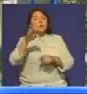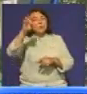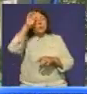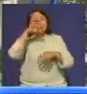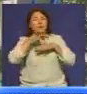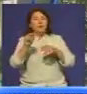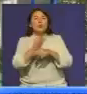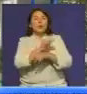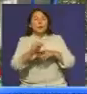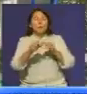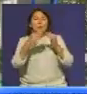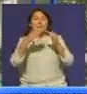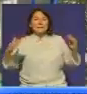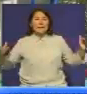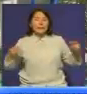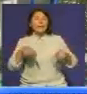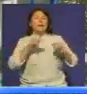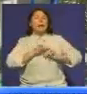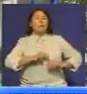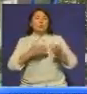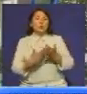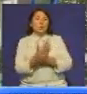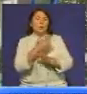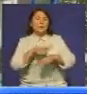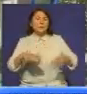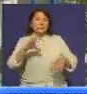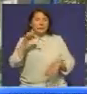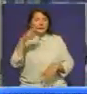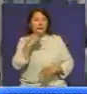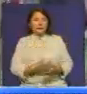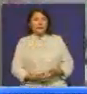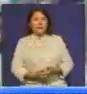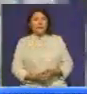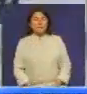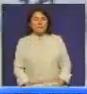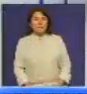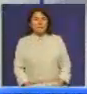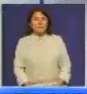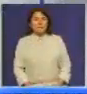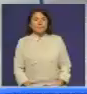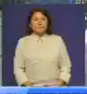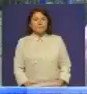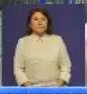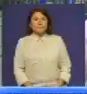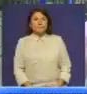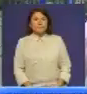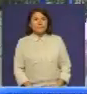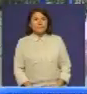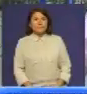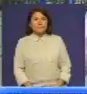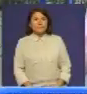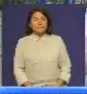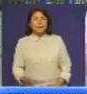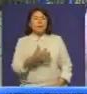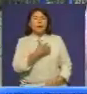проведет реконструкцию здания и здесь заработает новый детский сад на руль defender ion s10 икеа парнас